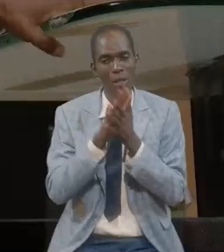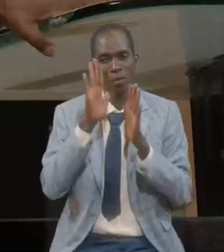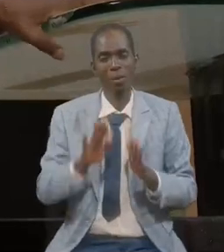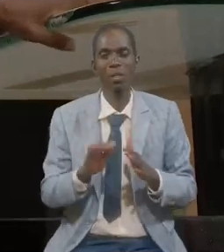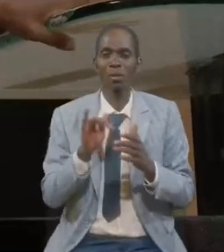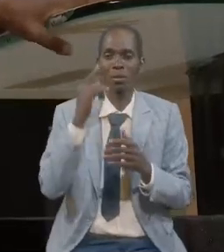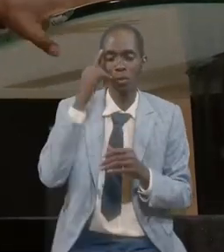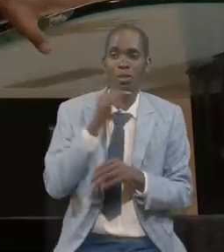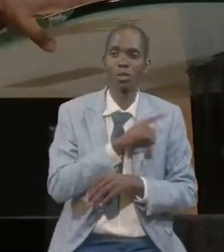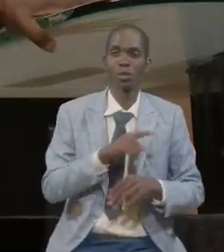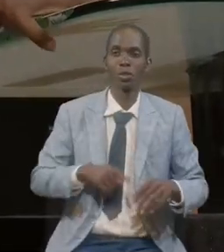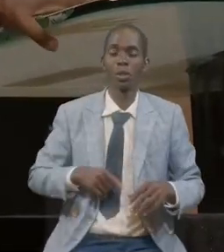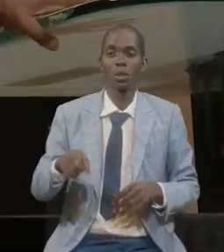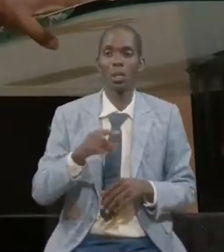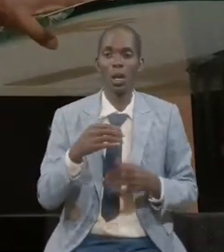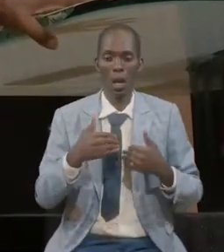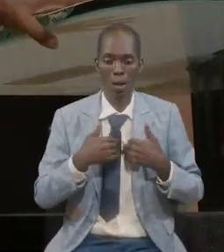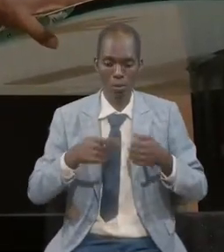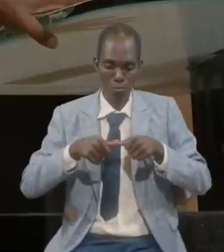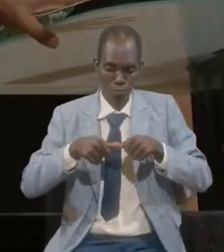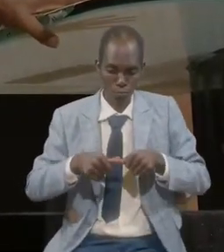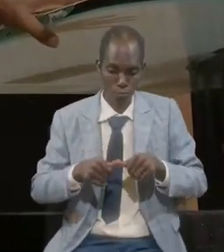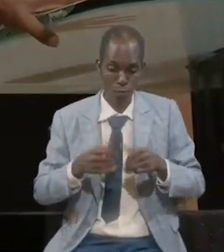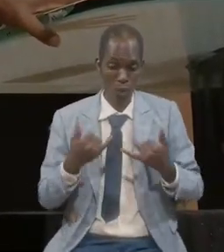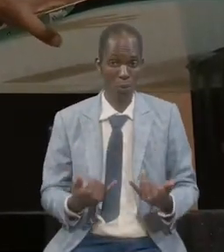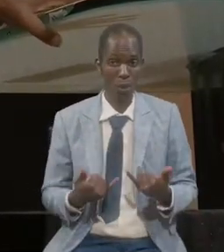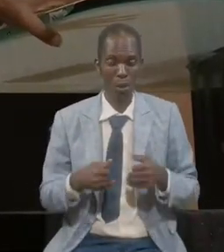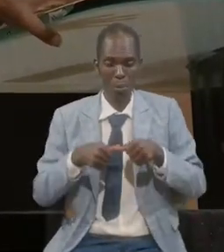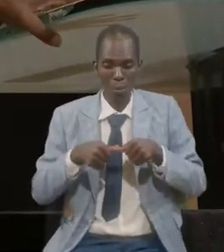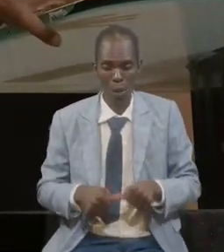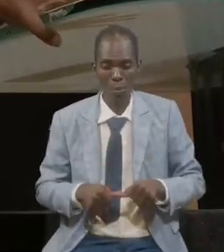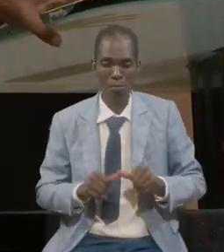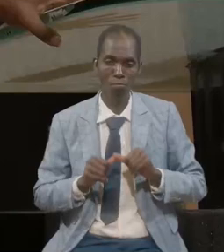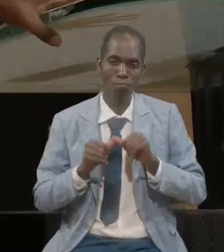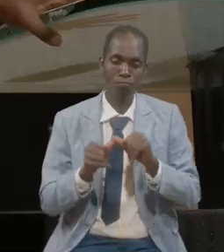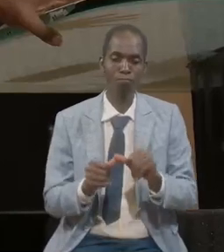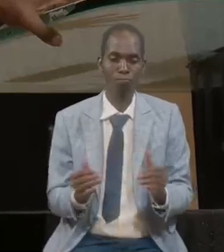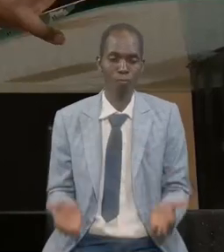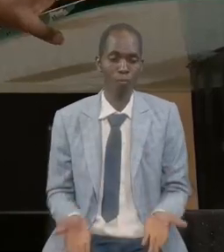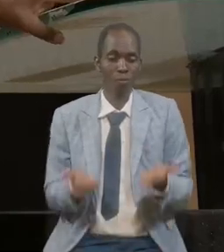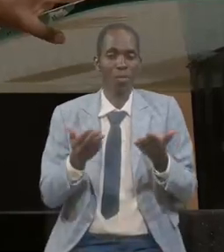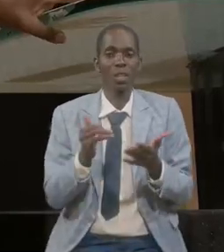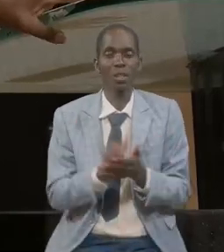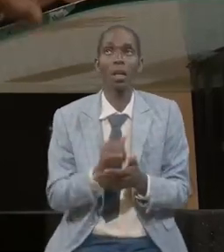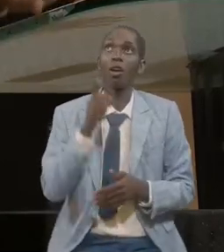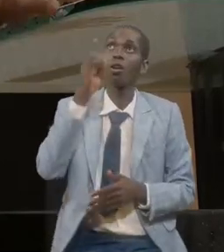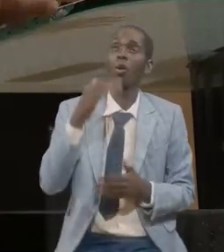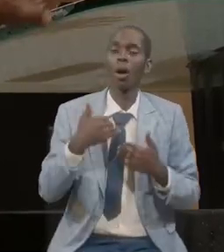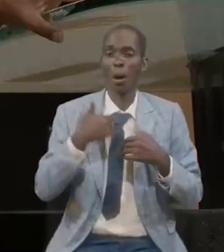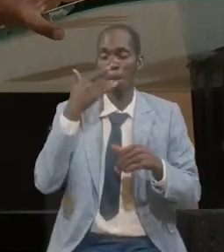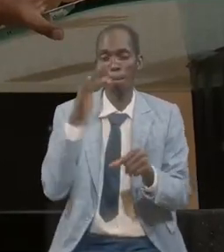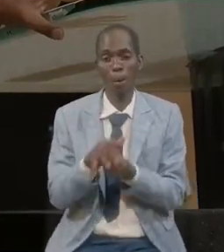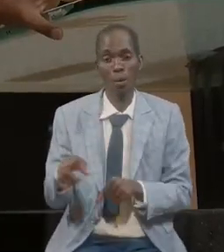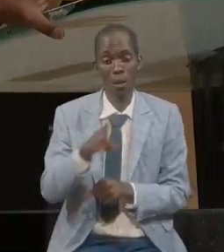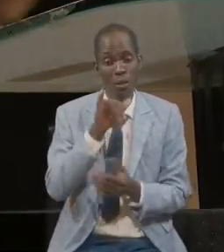Seigneur. Ils ont une exaltation présente, permanente et perpétuelle que Dieu leur a promise. Et